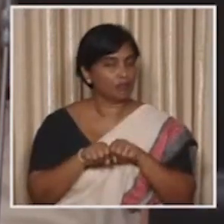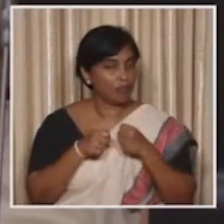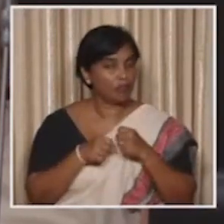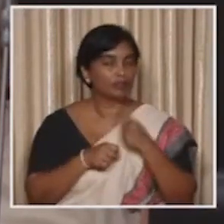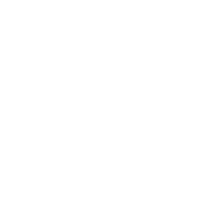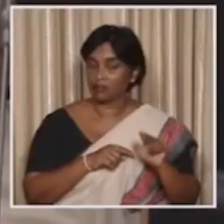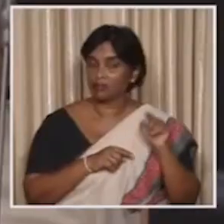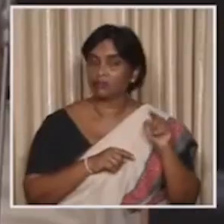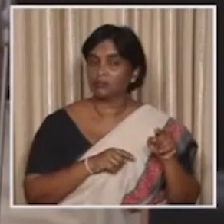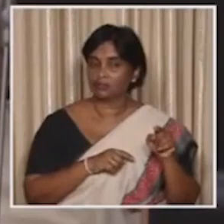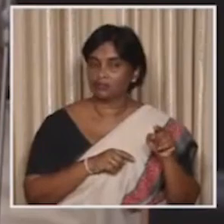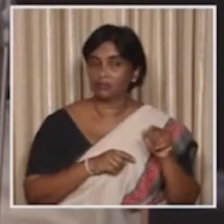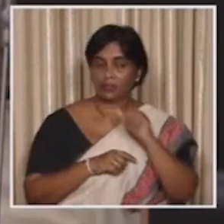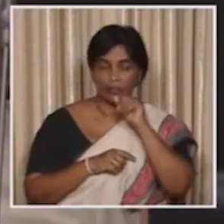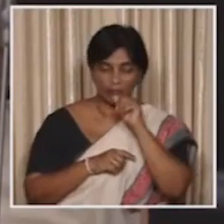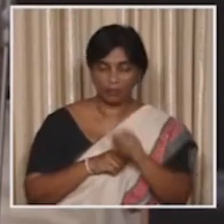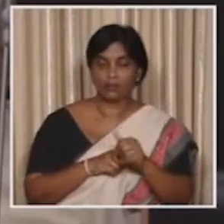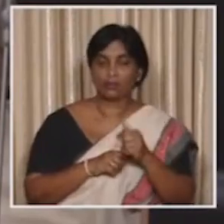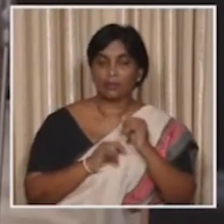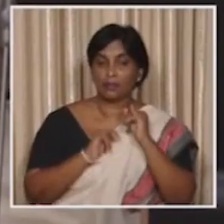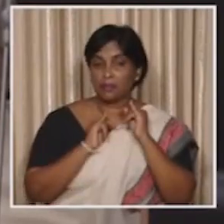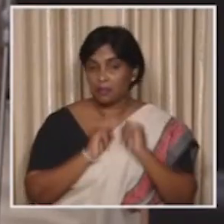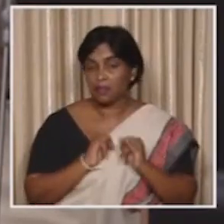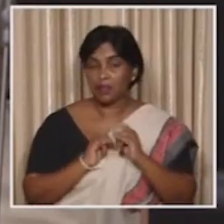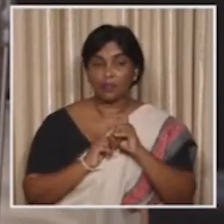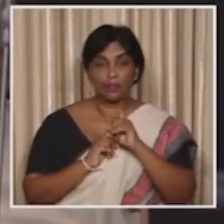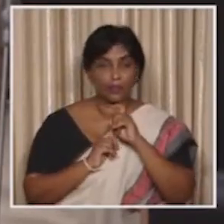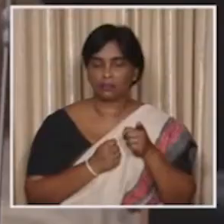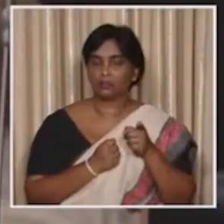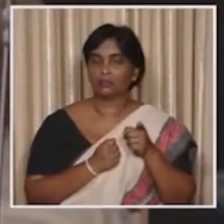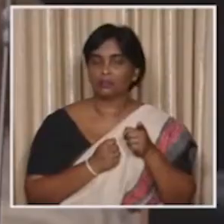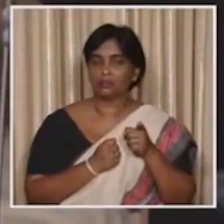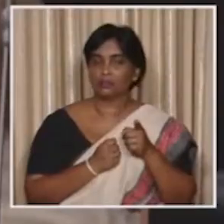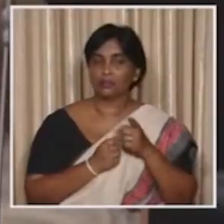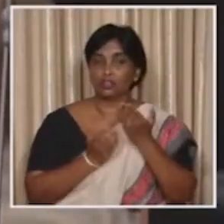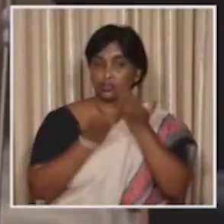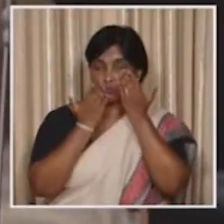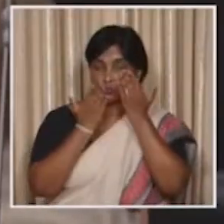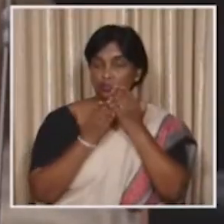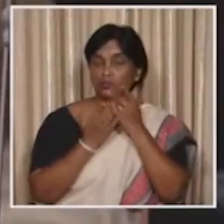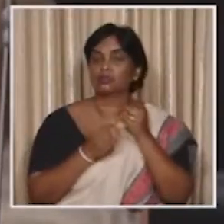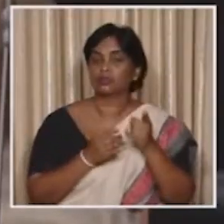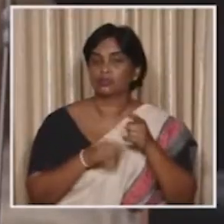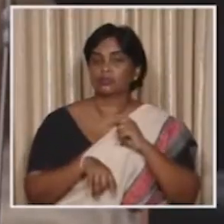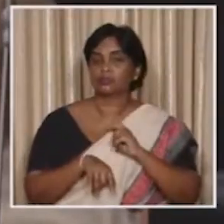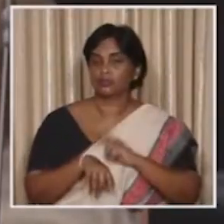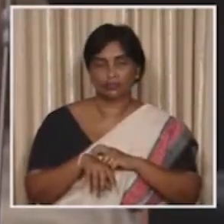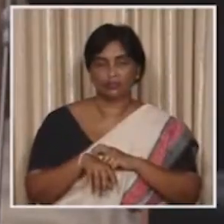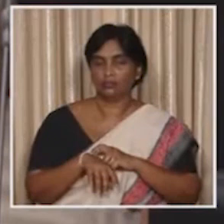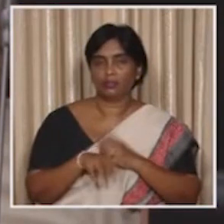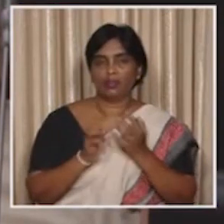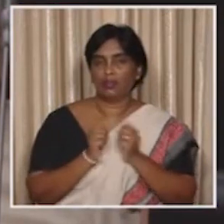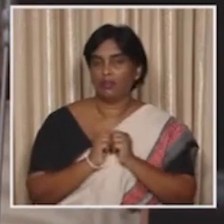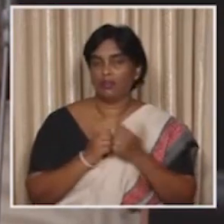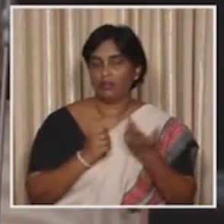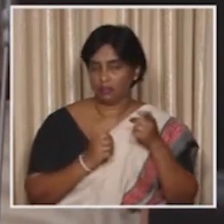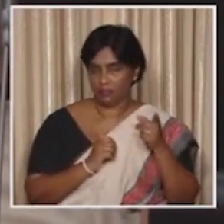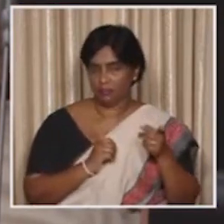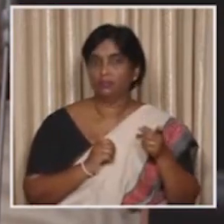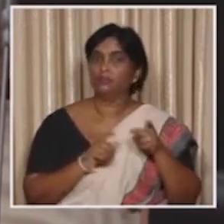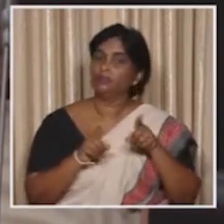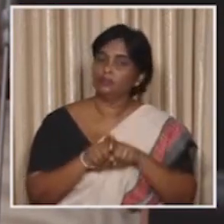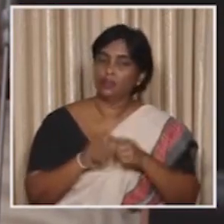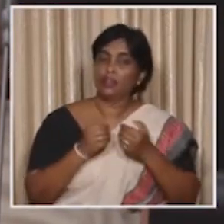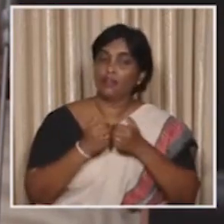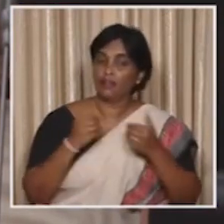misa eth hatta wasem aparadhan aduwakata uwamana tarang saakshi me avasthawedi uwamana nathi bawath ඒ වගේ